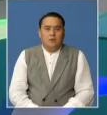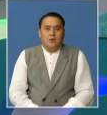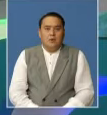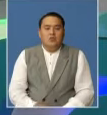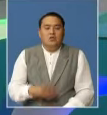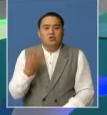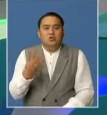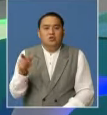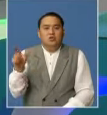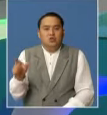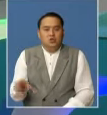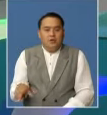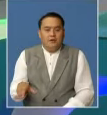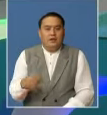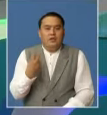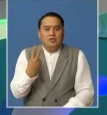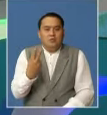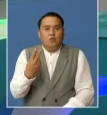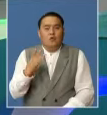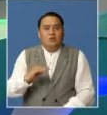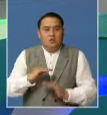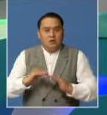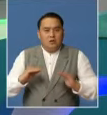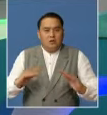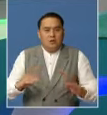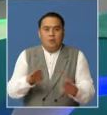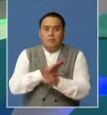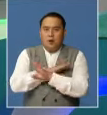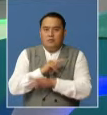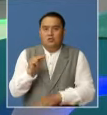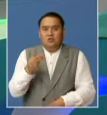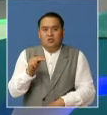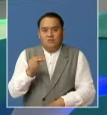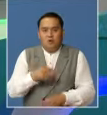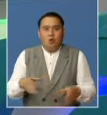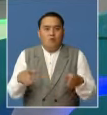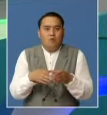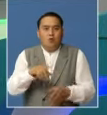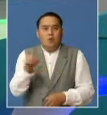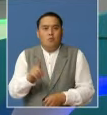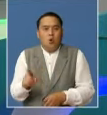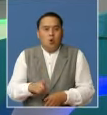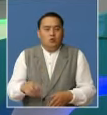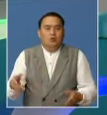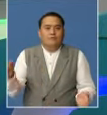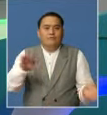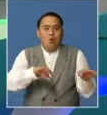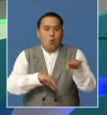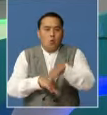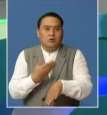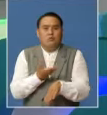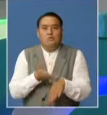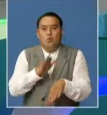По меньшей мере 4 человека, в том числе 2 детей, погибли в четверг в результате удара молнии в группу туристов на горном массиве Гивонт, юге